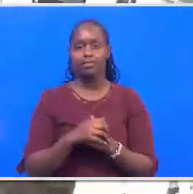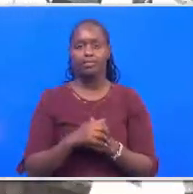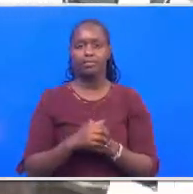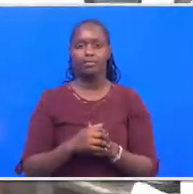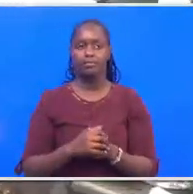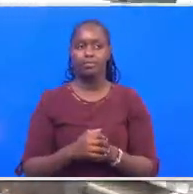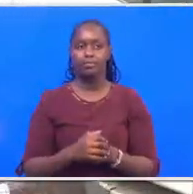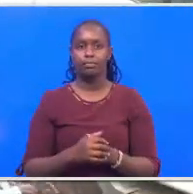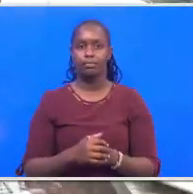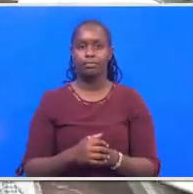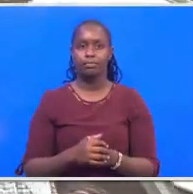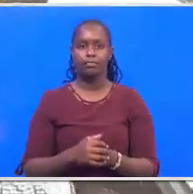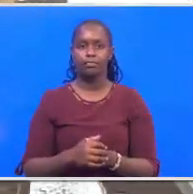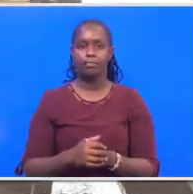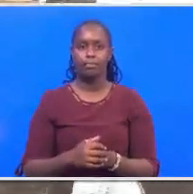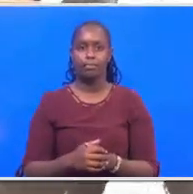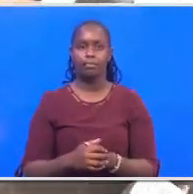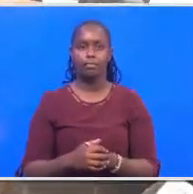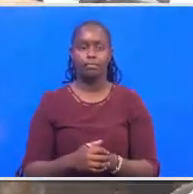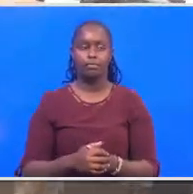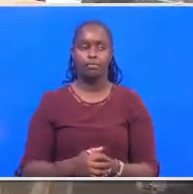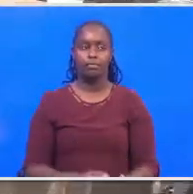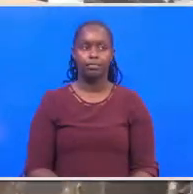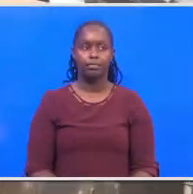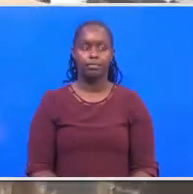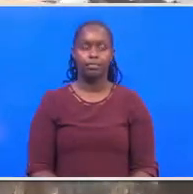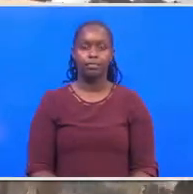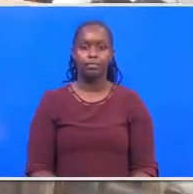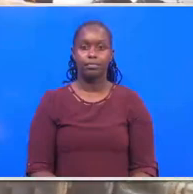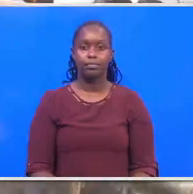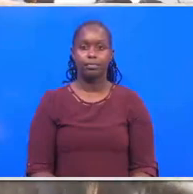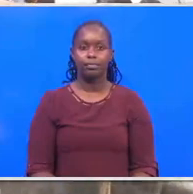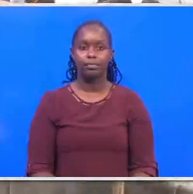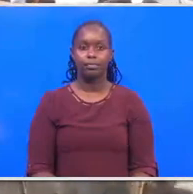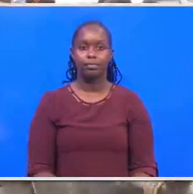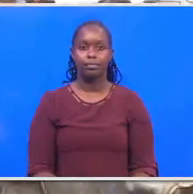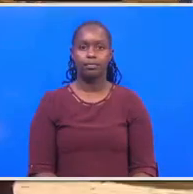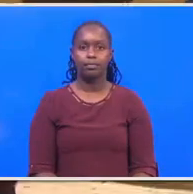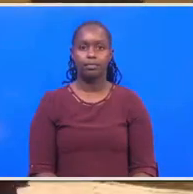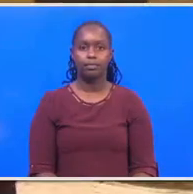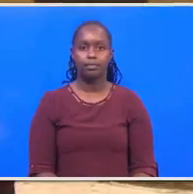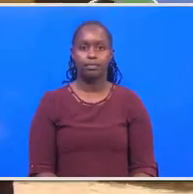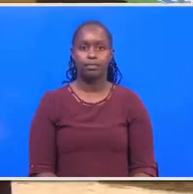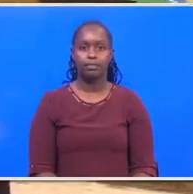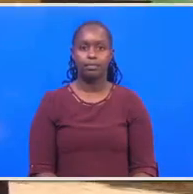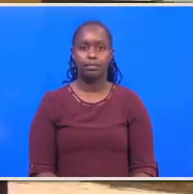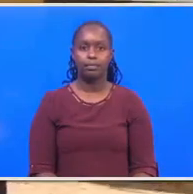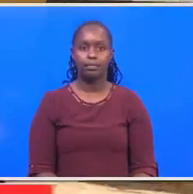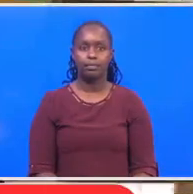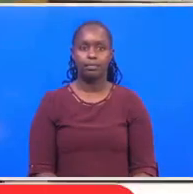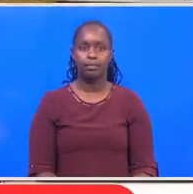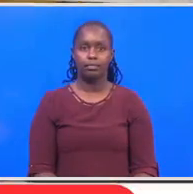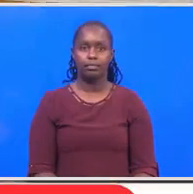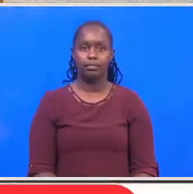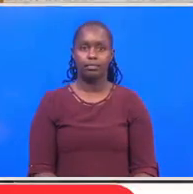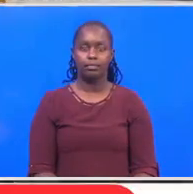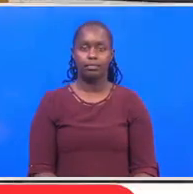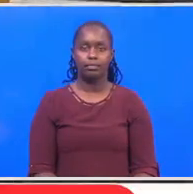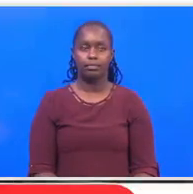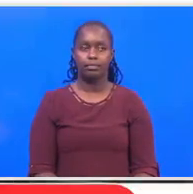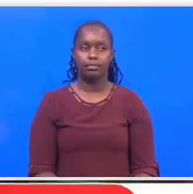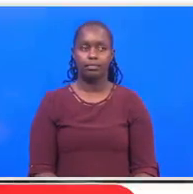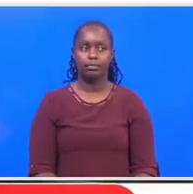Ya pili nayo kupita ndio hiyo. Hii ni cut. Amia nayo ni kupeleka materials tumekuwa